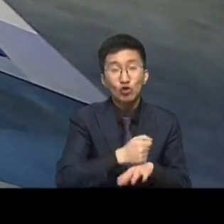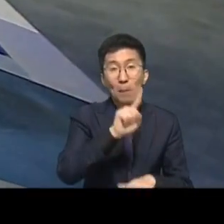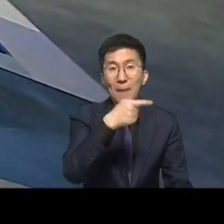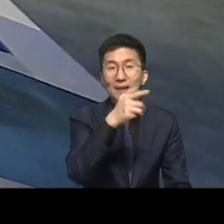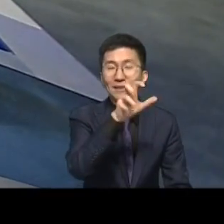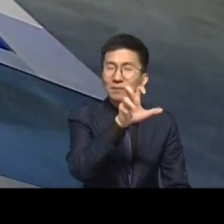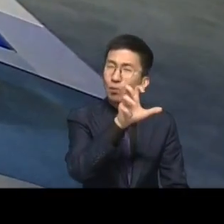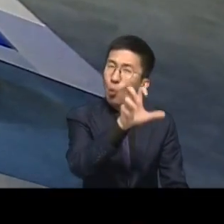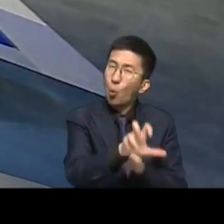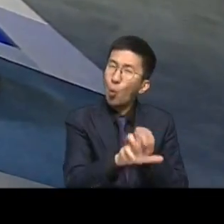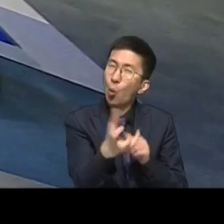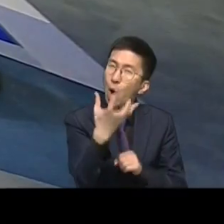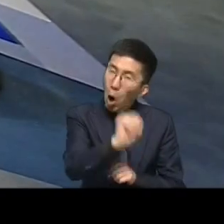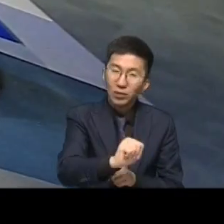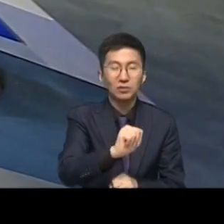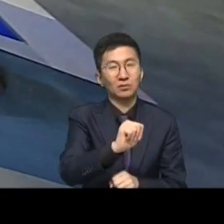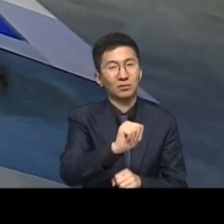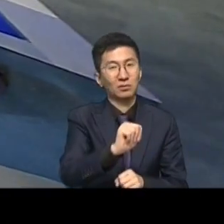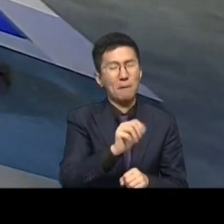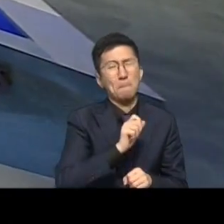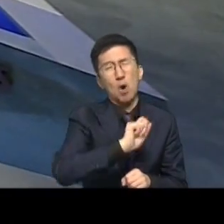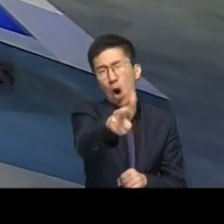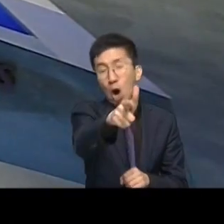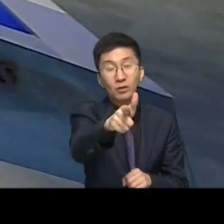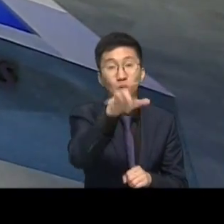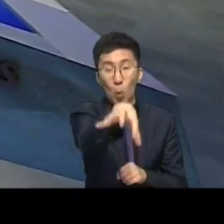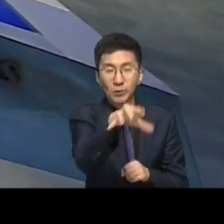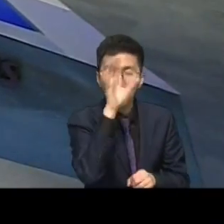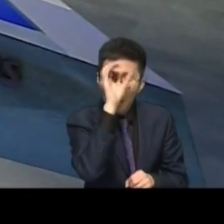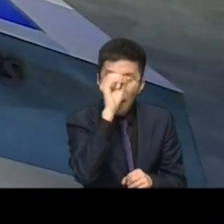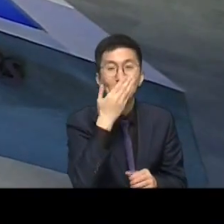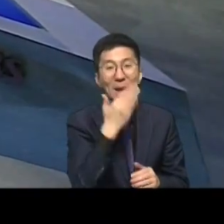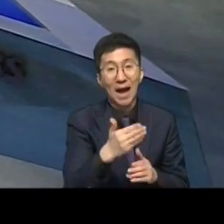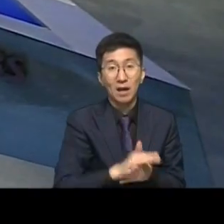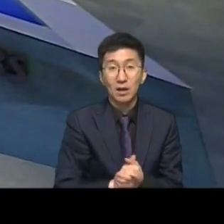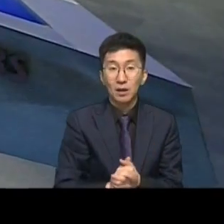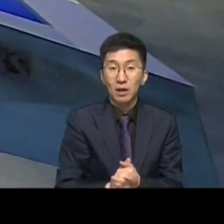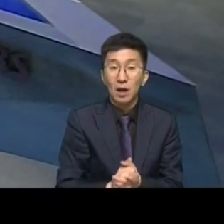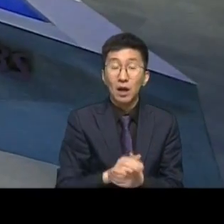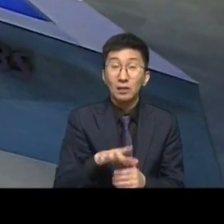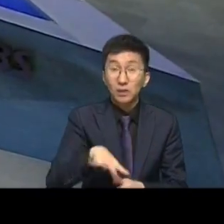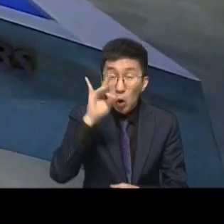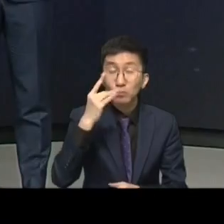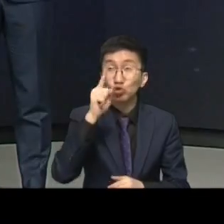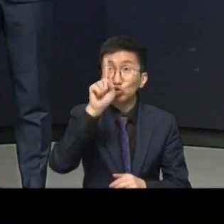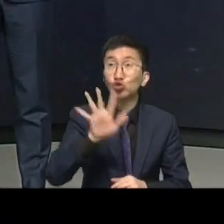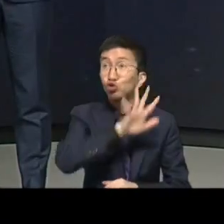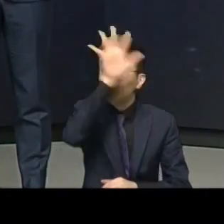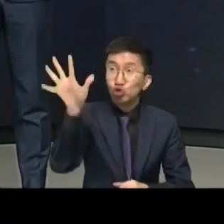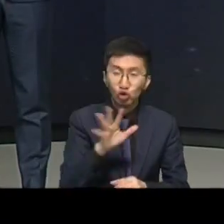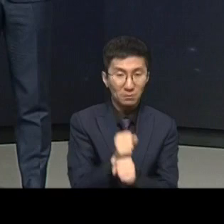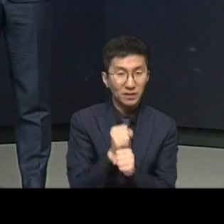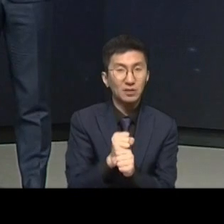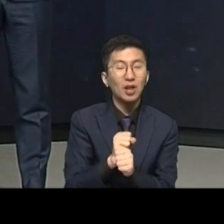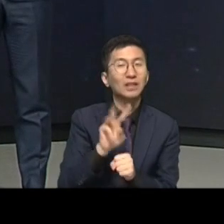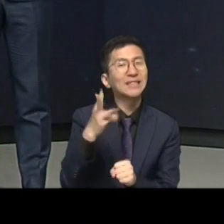있는데요. 138억 년 전 초기 우주의 모습과 불과 3억 년 차이입니다. 어떻게 가능한